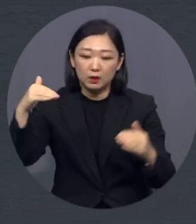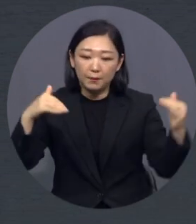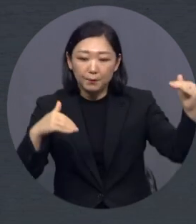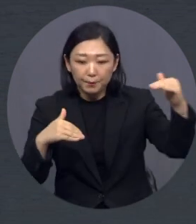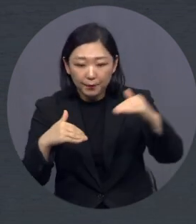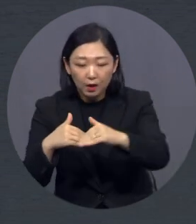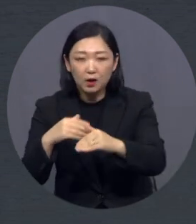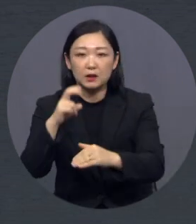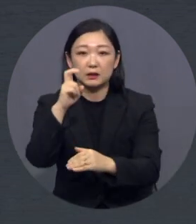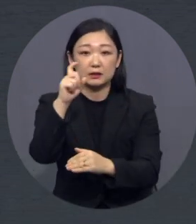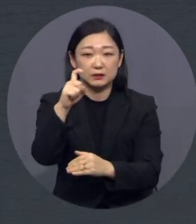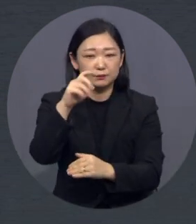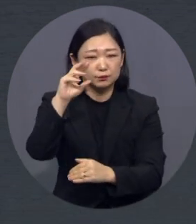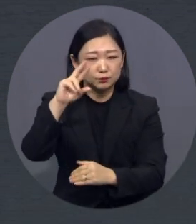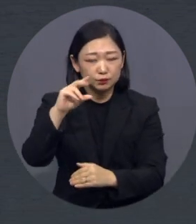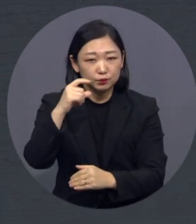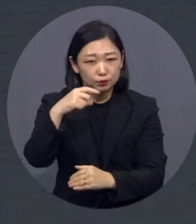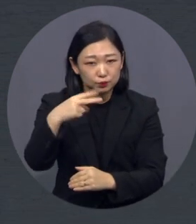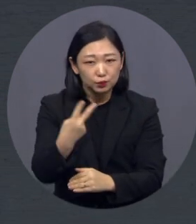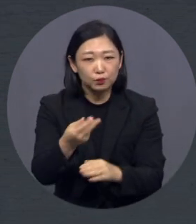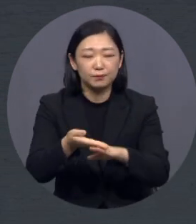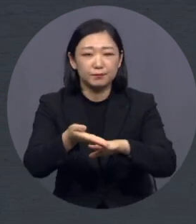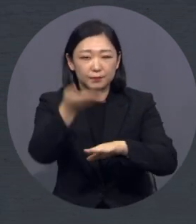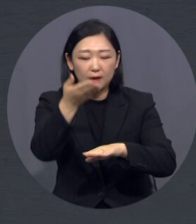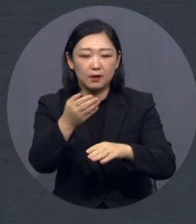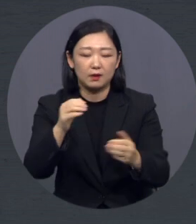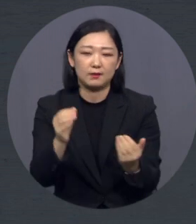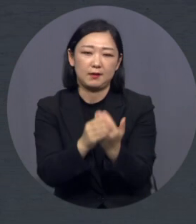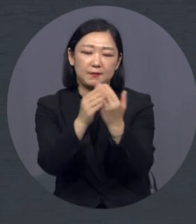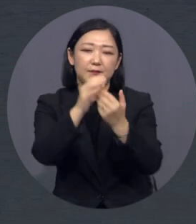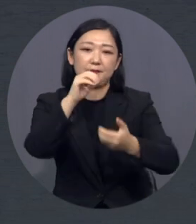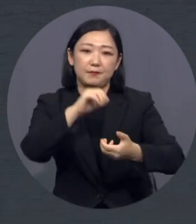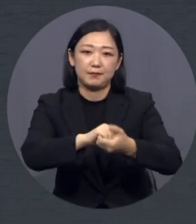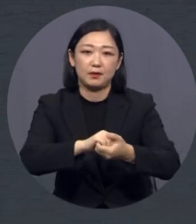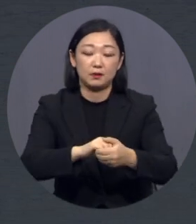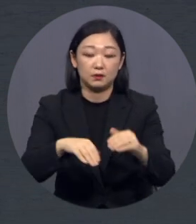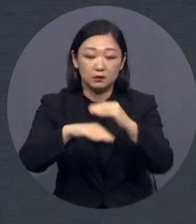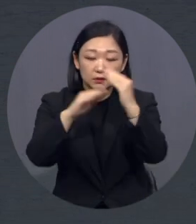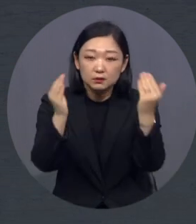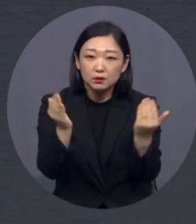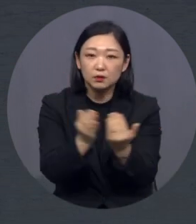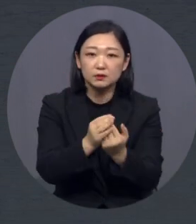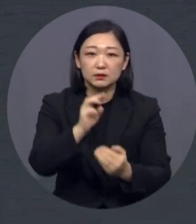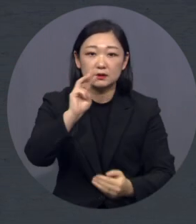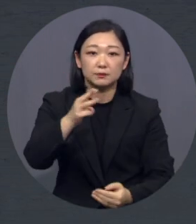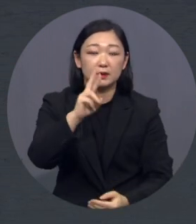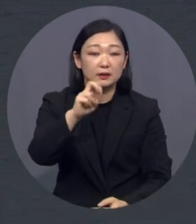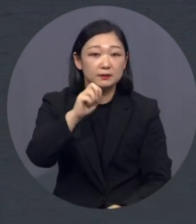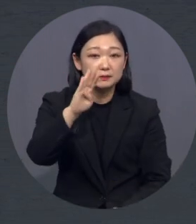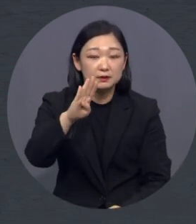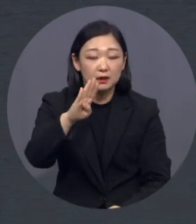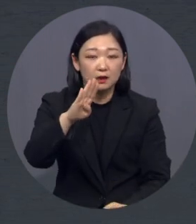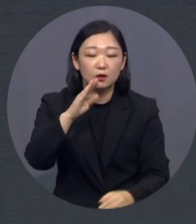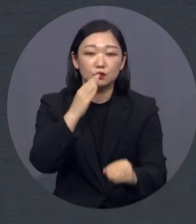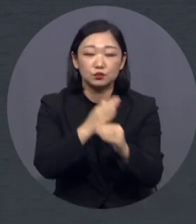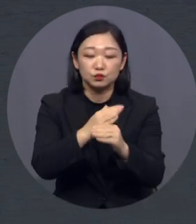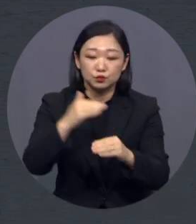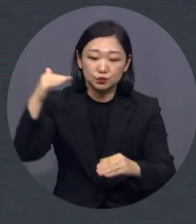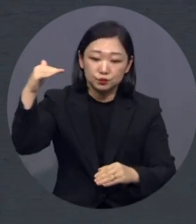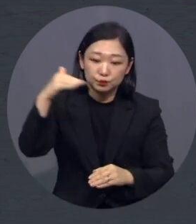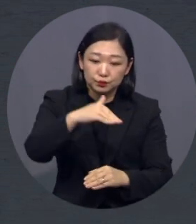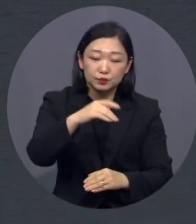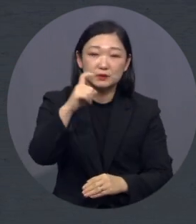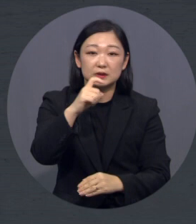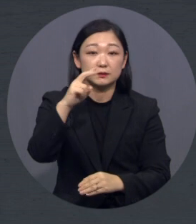넘으면 개발을 제한하기로 했습니다. 전체 224제곱킬로미터 가운데 자연 경사도 10도